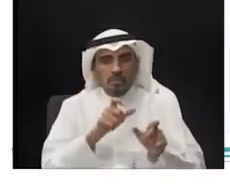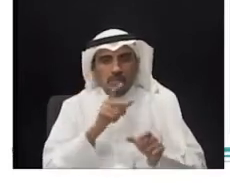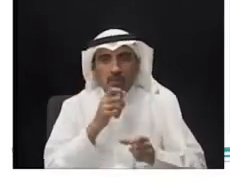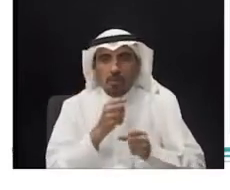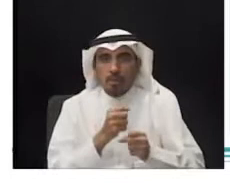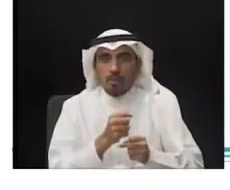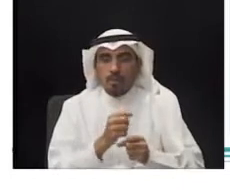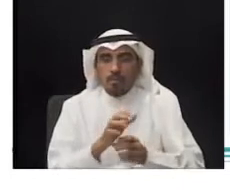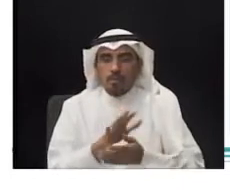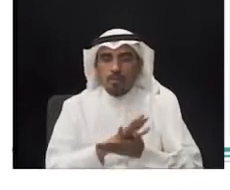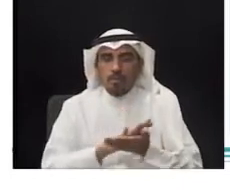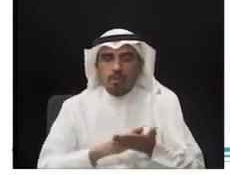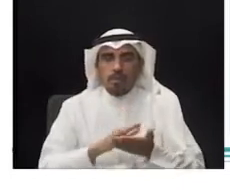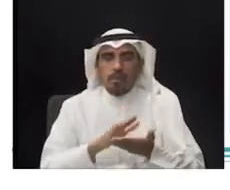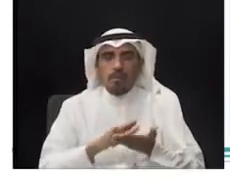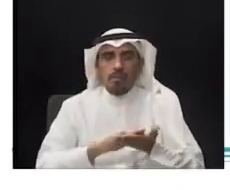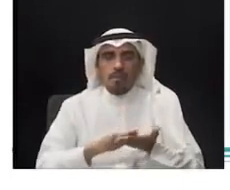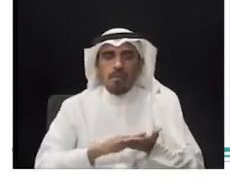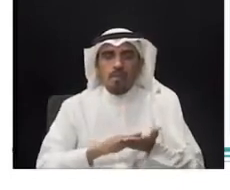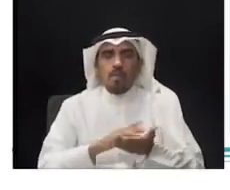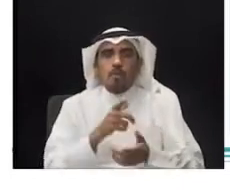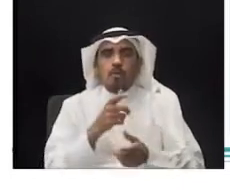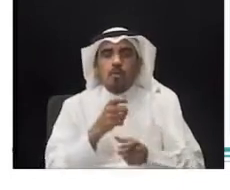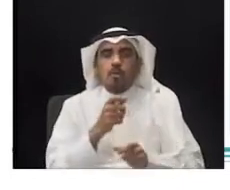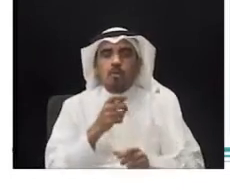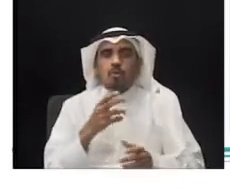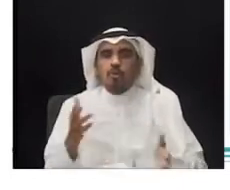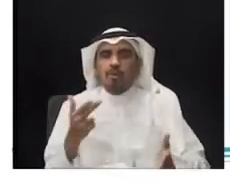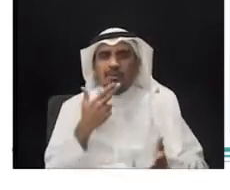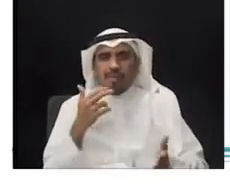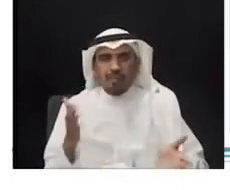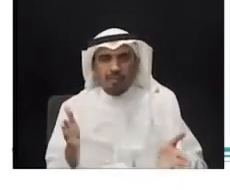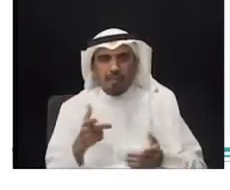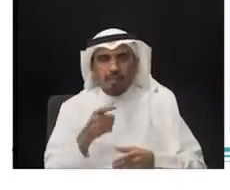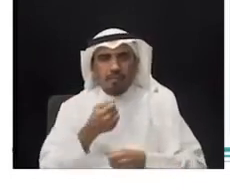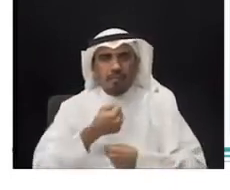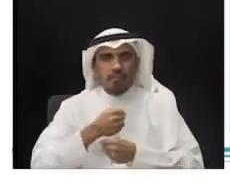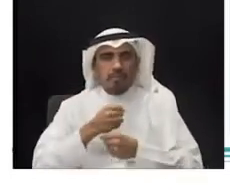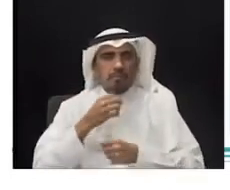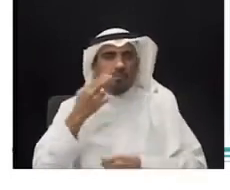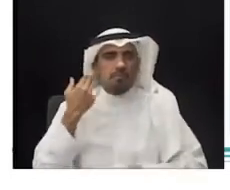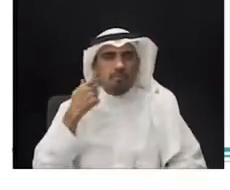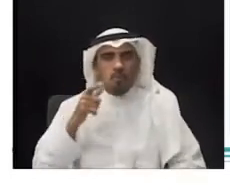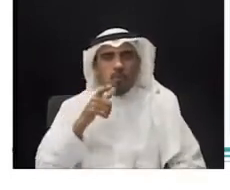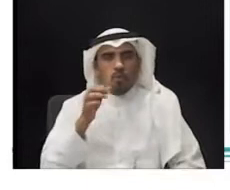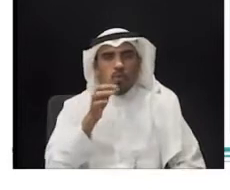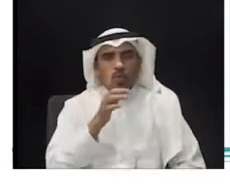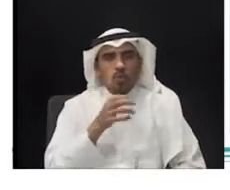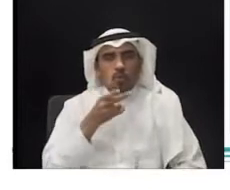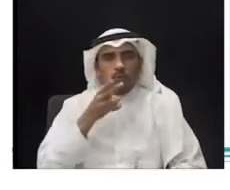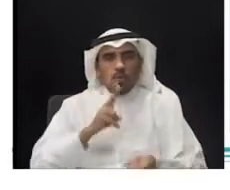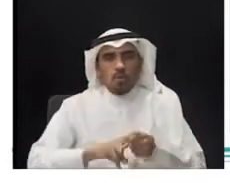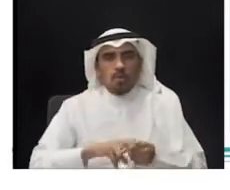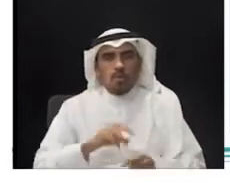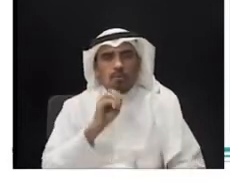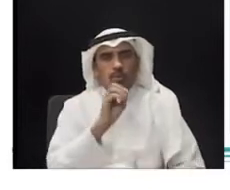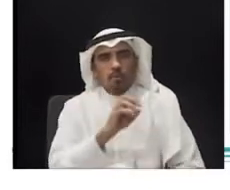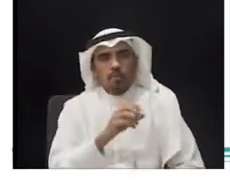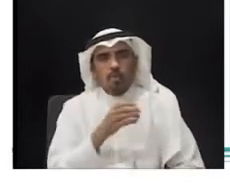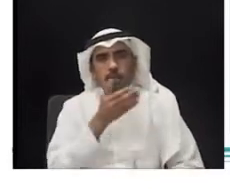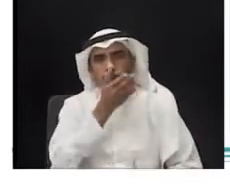توعية المواطنين بضرورة حماية البيئة وتطهير المدن والقرى، وهي من اختصاص أمانات المدن،